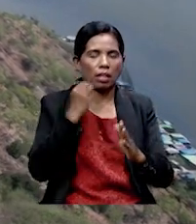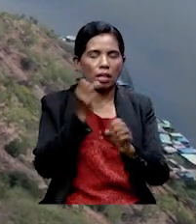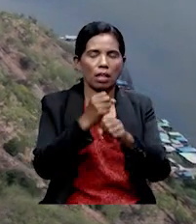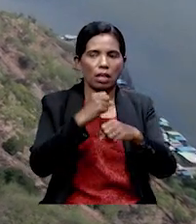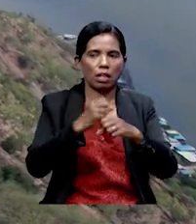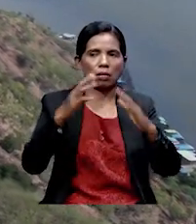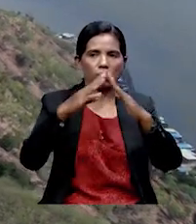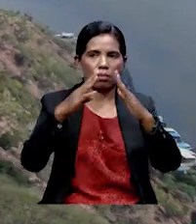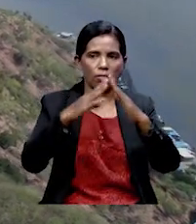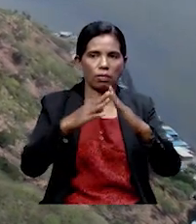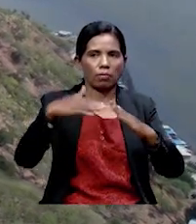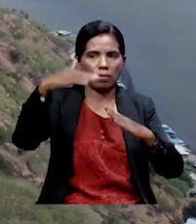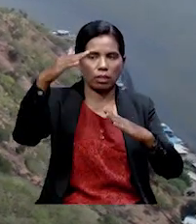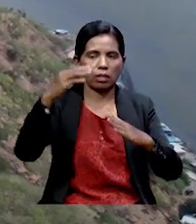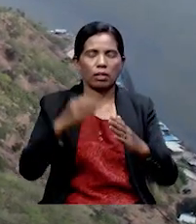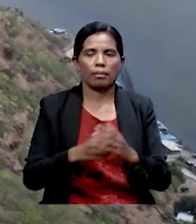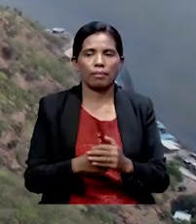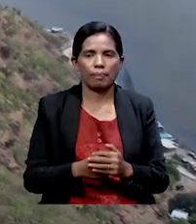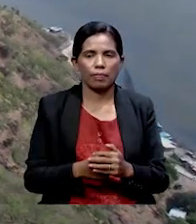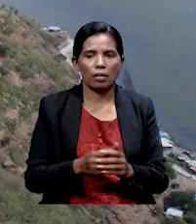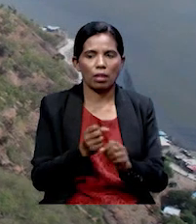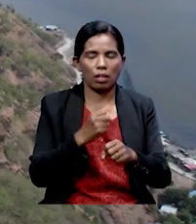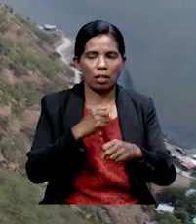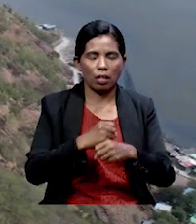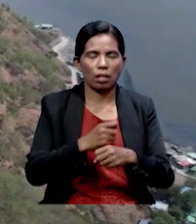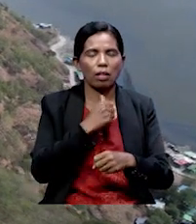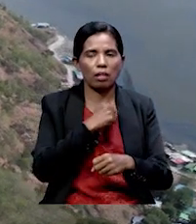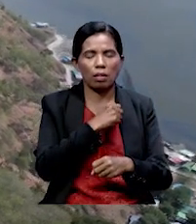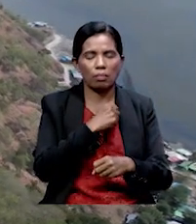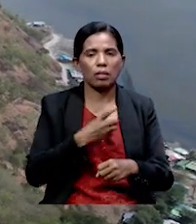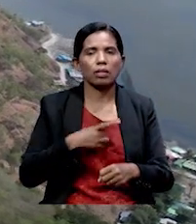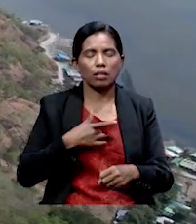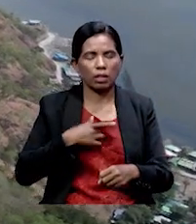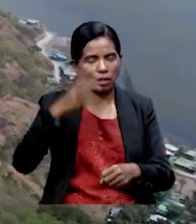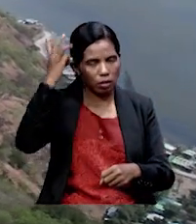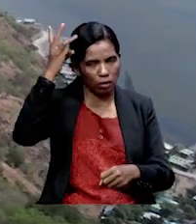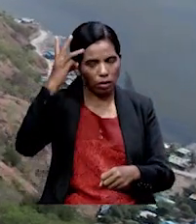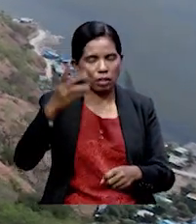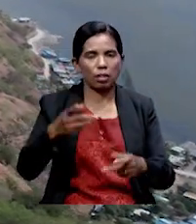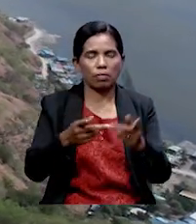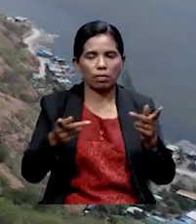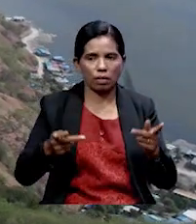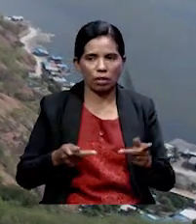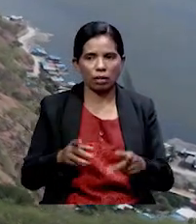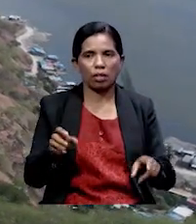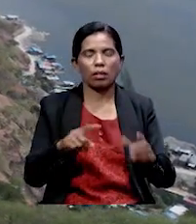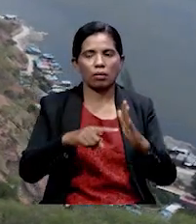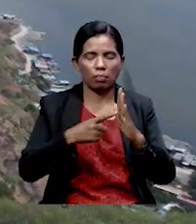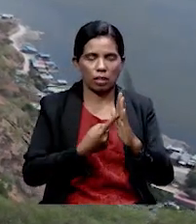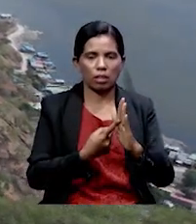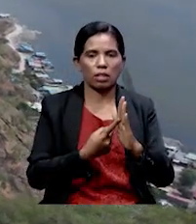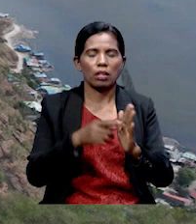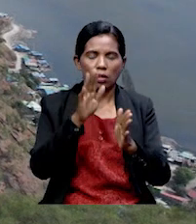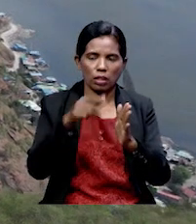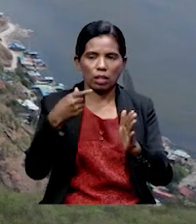krush botnya hun. Nune halo amu parku, João Roque sente preocupa, tamba rai protezido ne, nia matak hahu menush, no